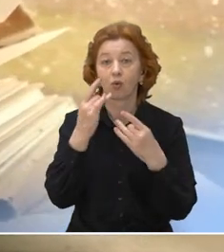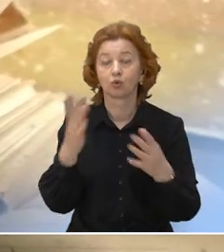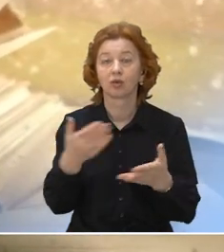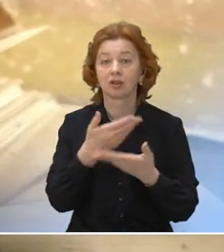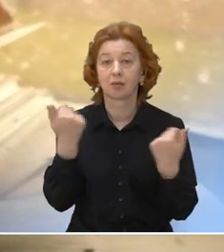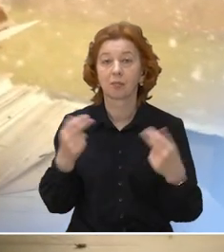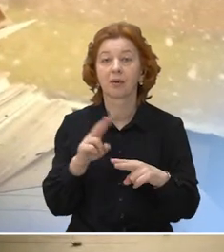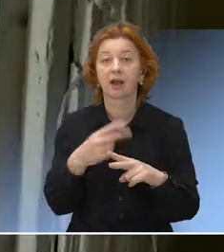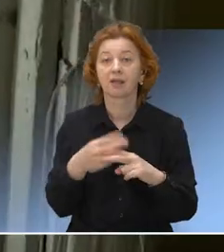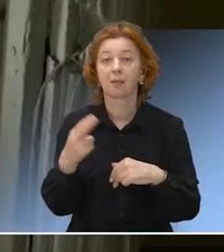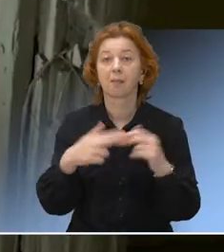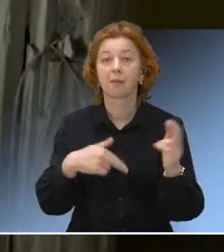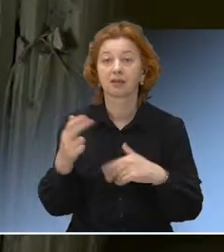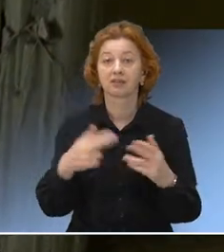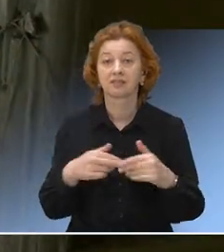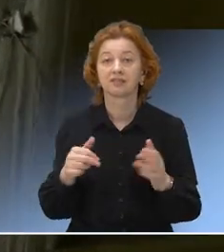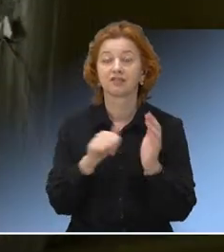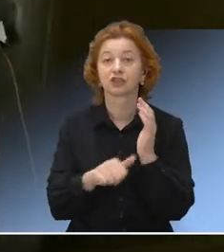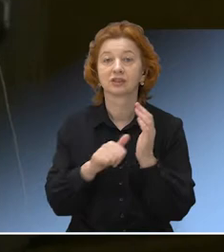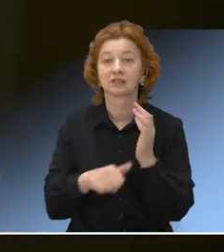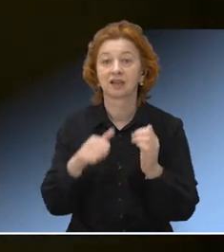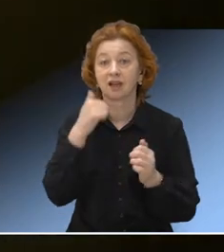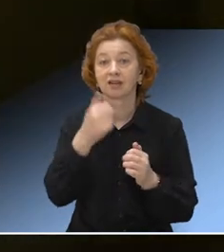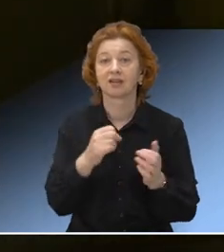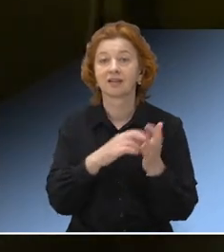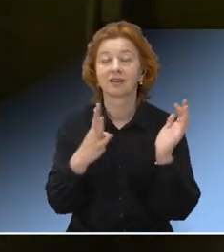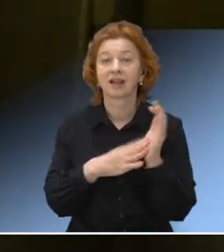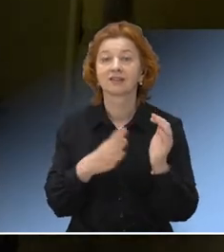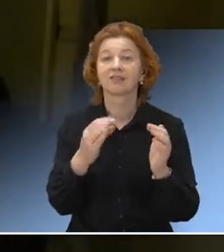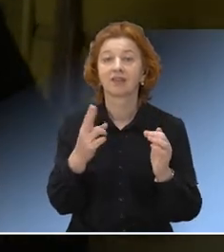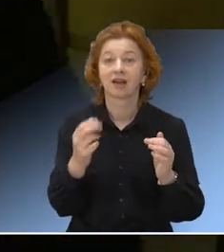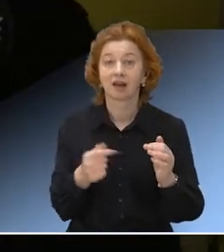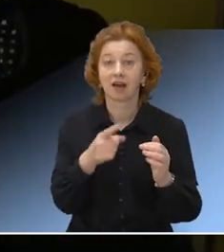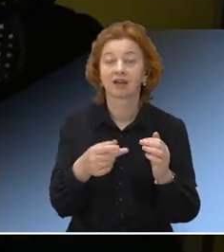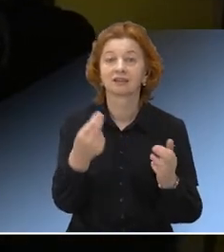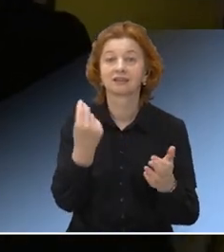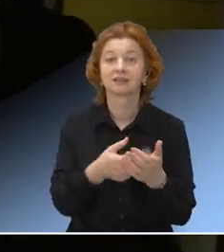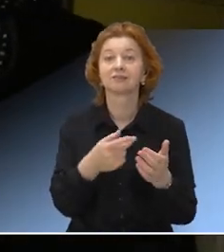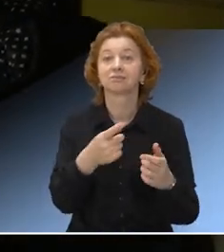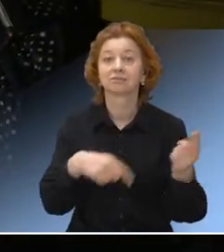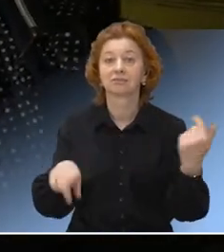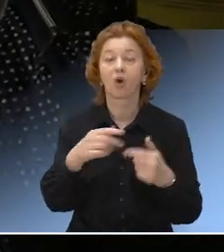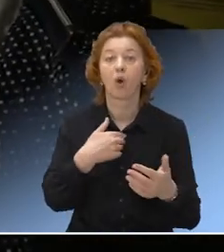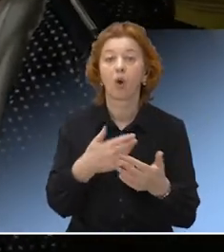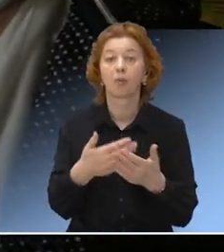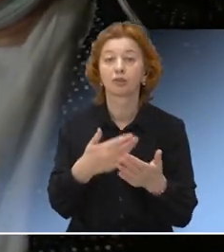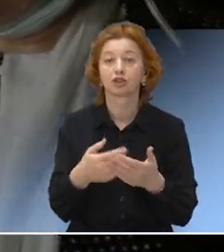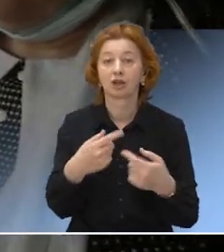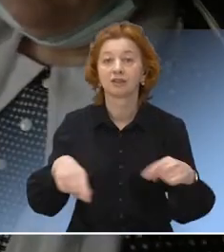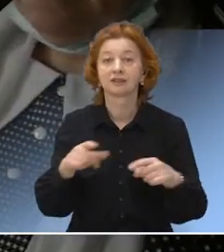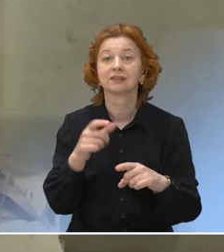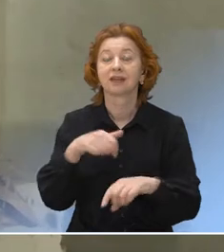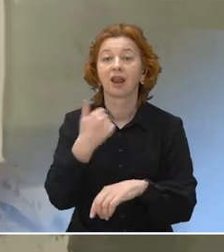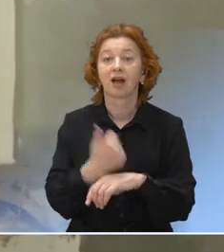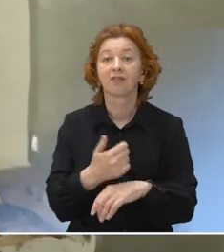его также нет. При этом построено оно было в 60-х годах 19 века. В стенах здания встретились общественники села